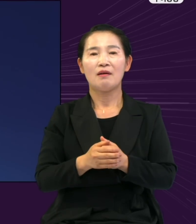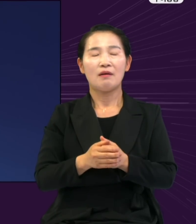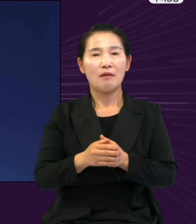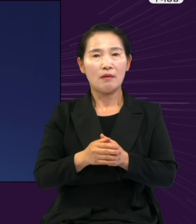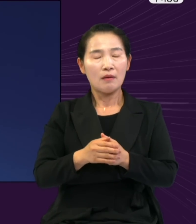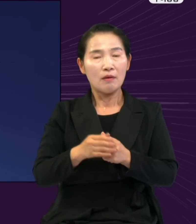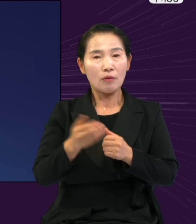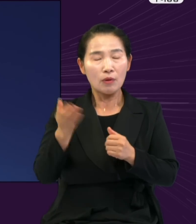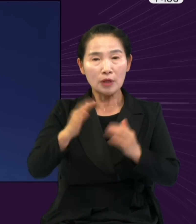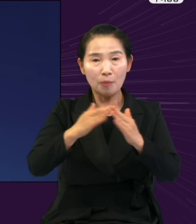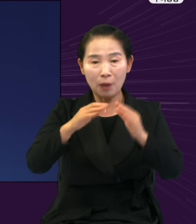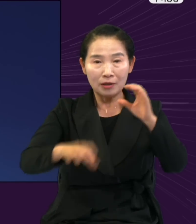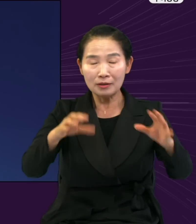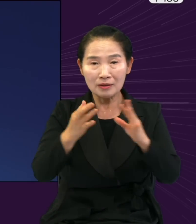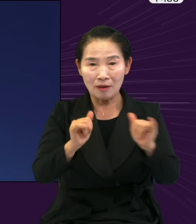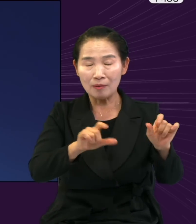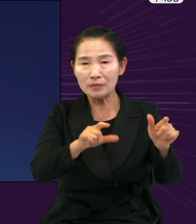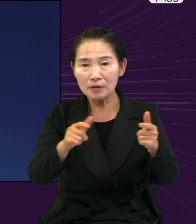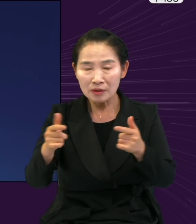사람들이 예수님을